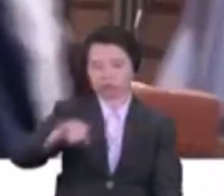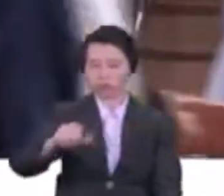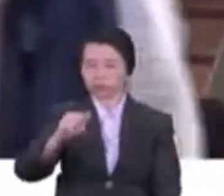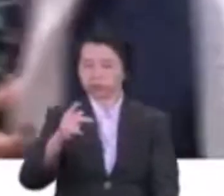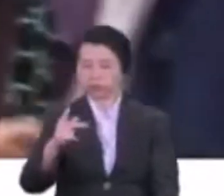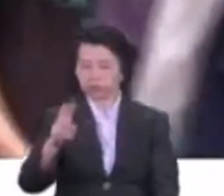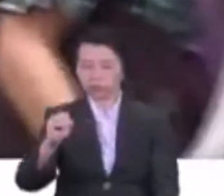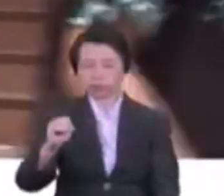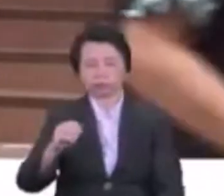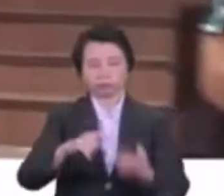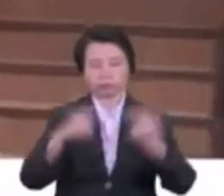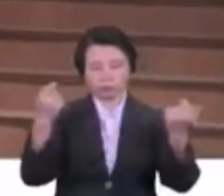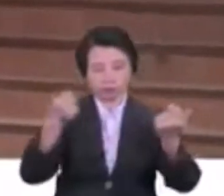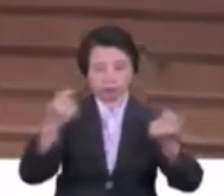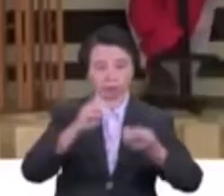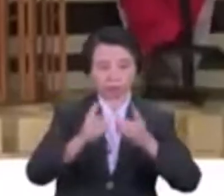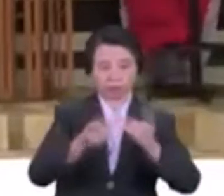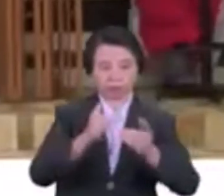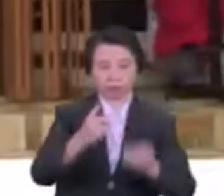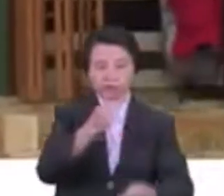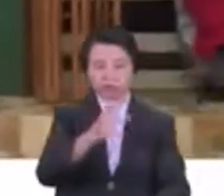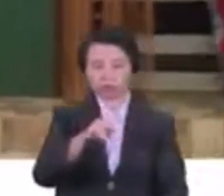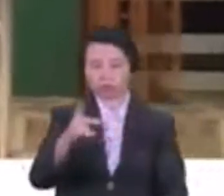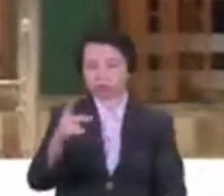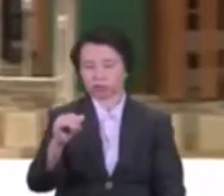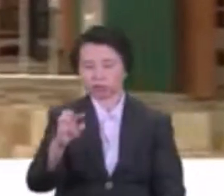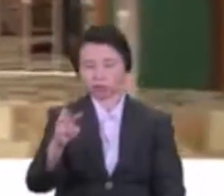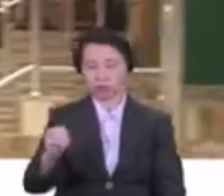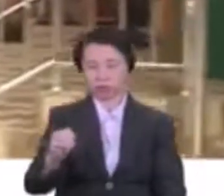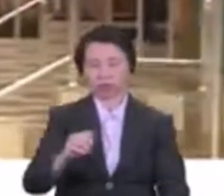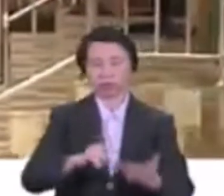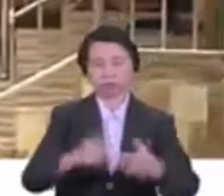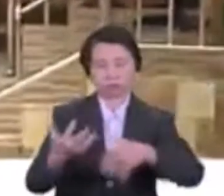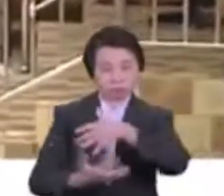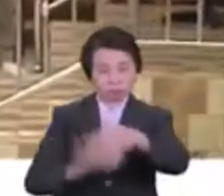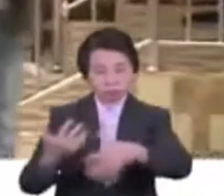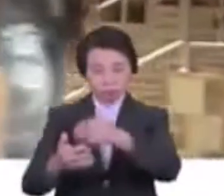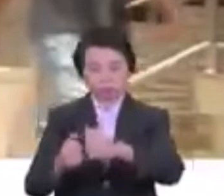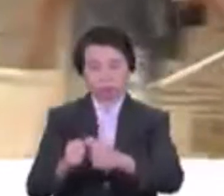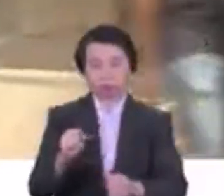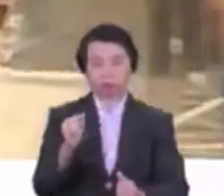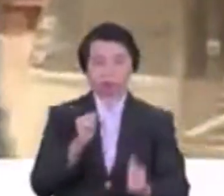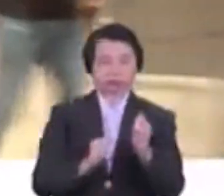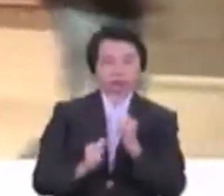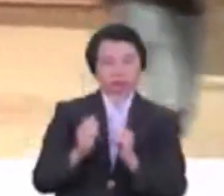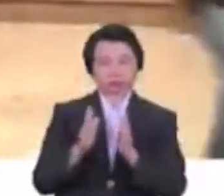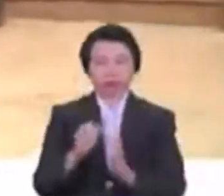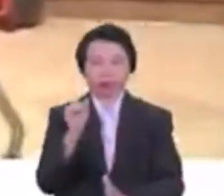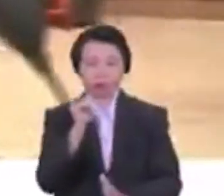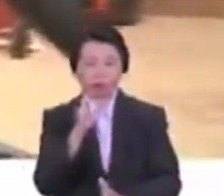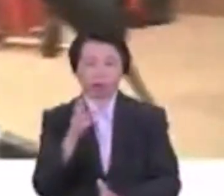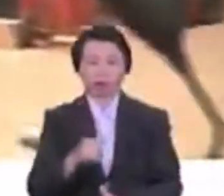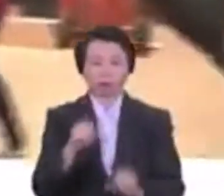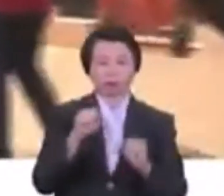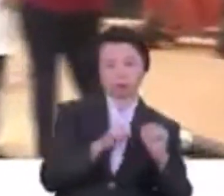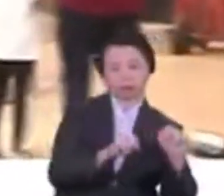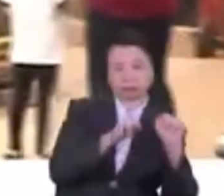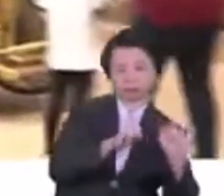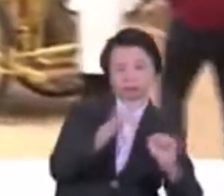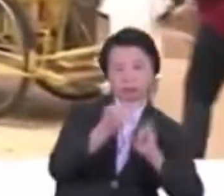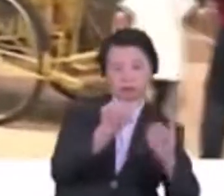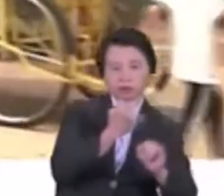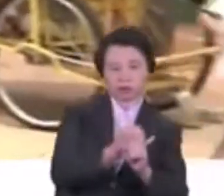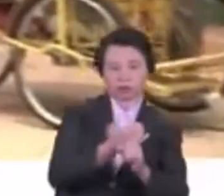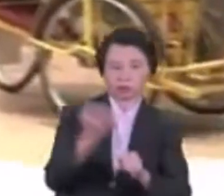Kelantan, Carnival Digital KCOM at JAKM, Ramah Mesra bersama artis, pertandingan Muay Thai antarabangsa,